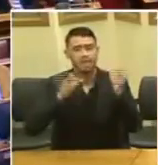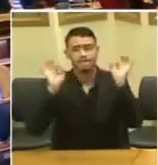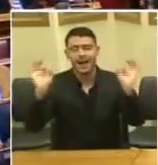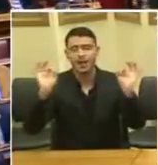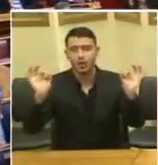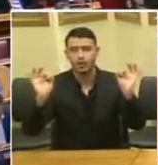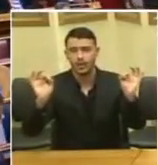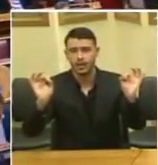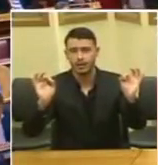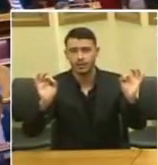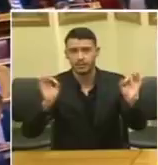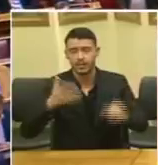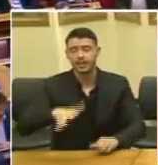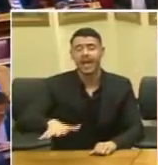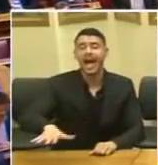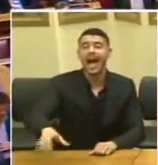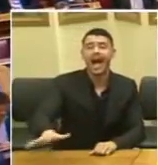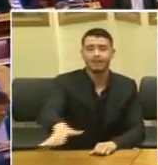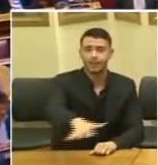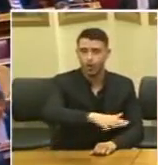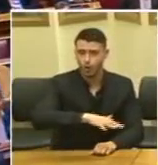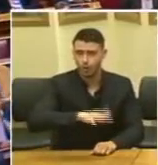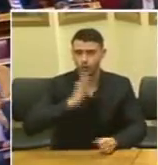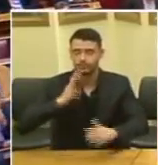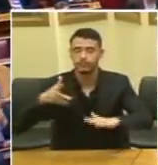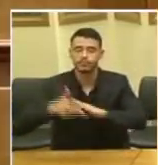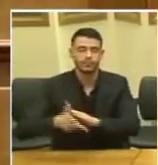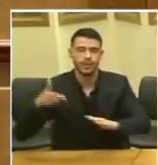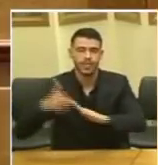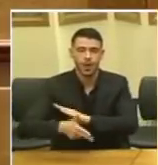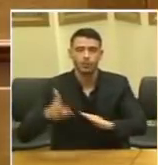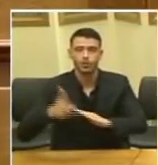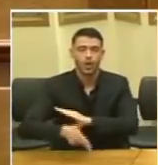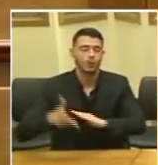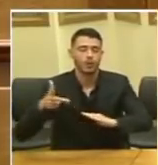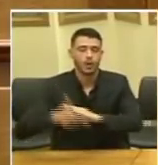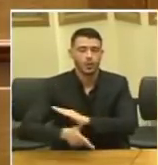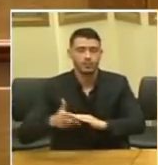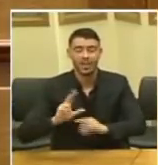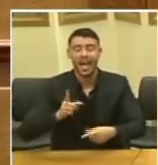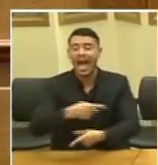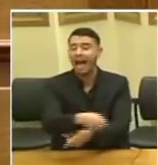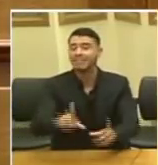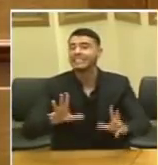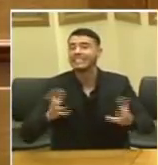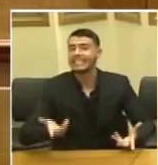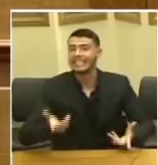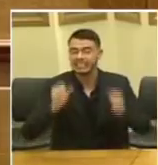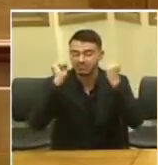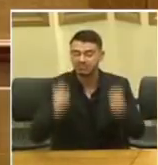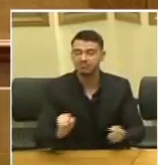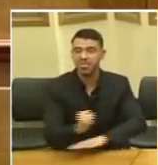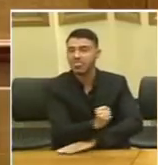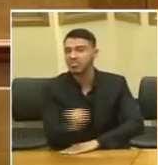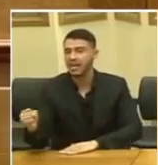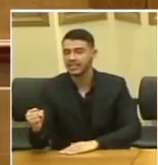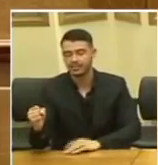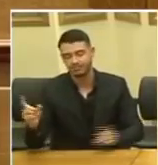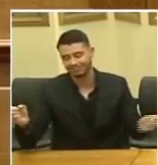Και αυτοί όλοι... Παρακαλώ, όχι επιφωνήματα. Και αυτοί σας όλοι παρακαλώ. Δεν είναι ακροδεξιοί. Αυτοί όλοι